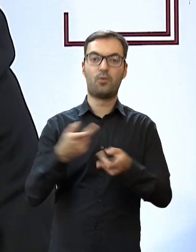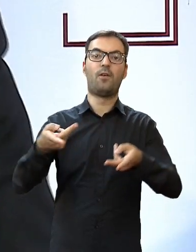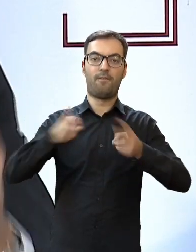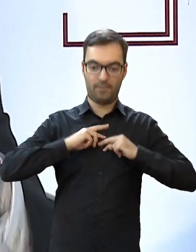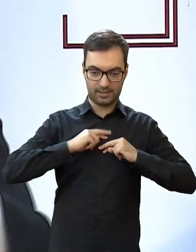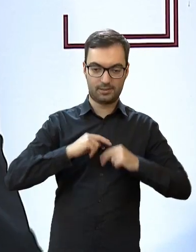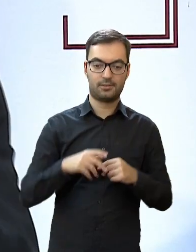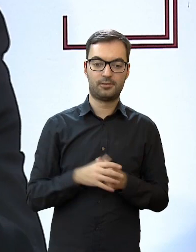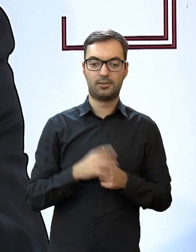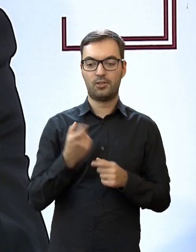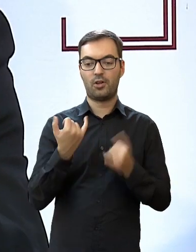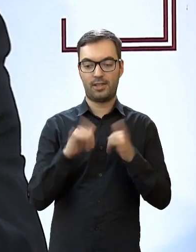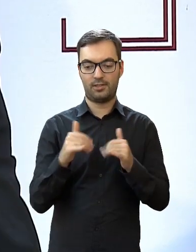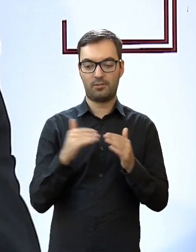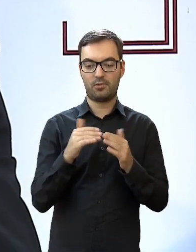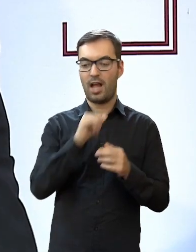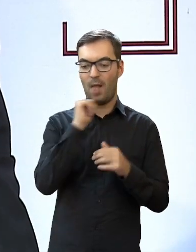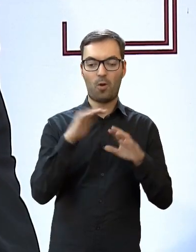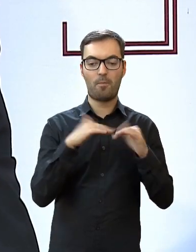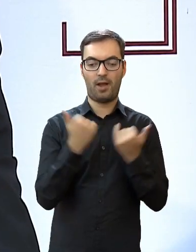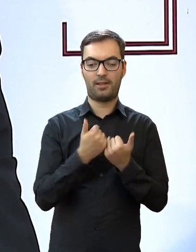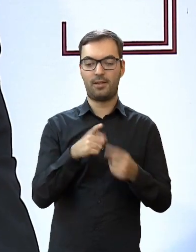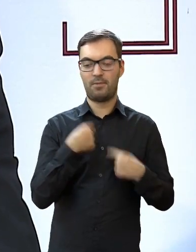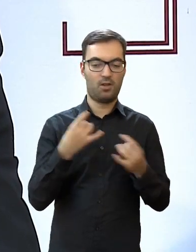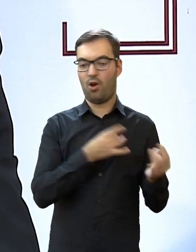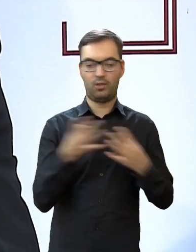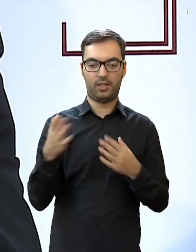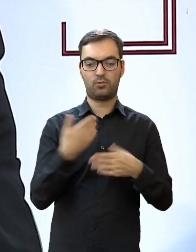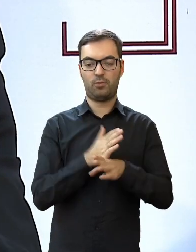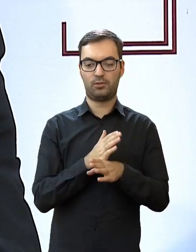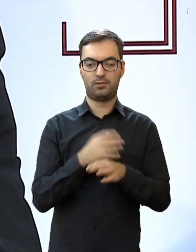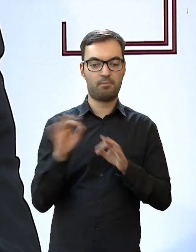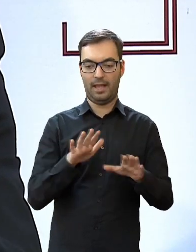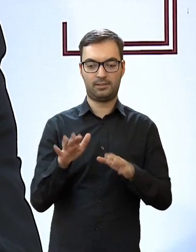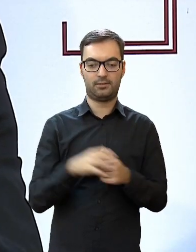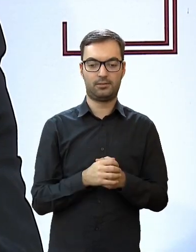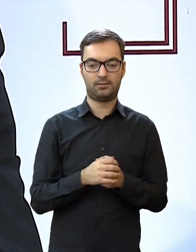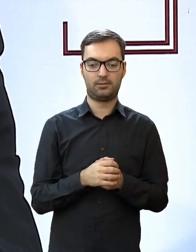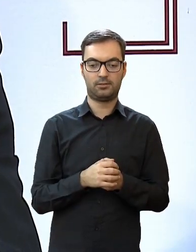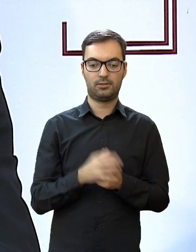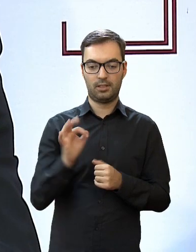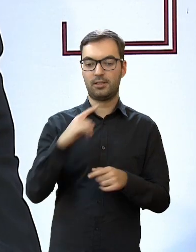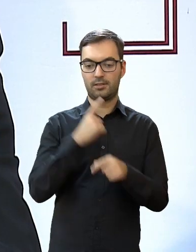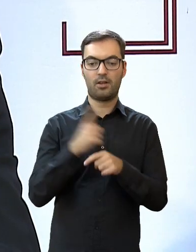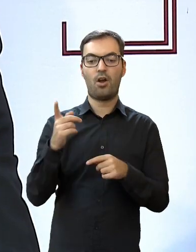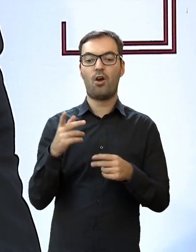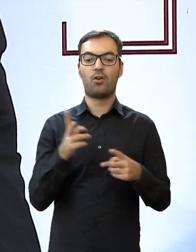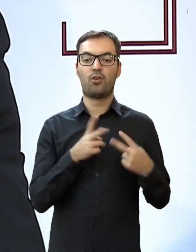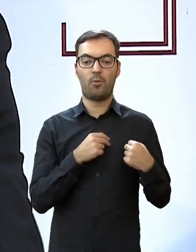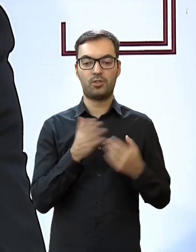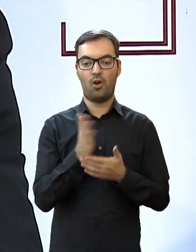trafiają. To jest trochę inaczej niż do Europarlamentu, gdzie myśmy mogli od razu mandaty podzielić. A teraz mandaty przydzielają komisje okręgowe.